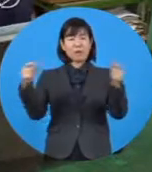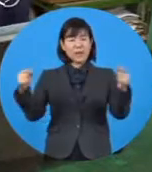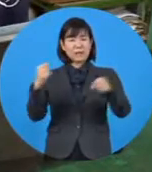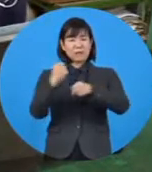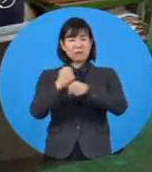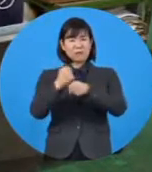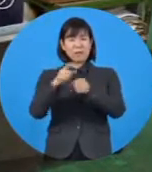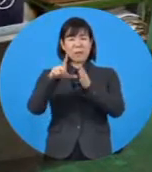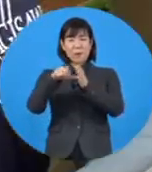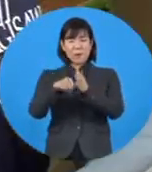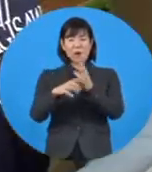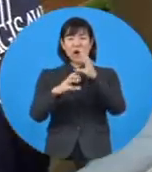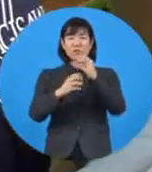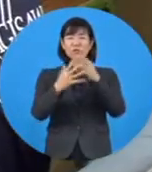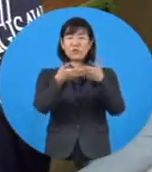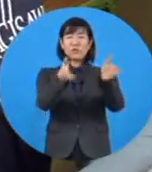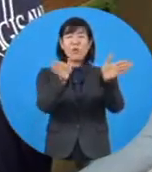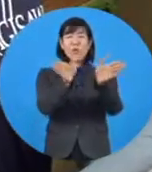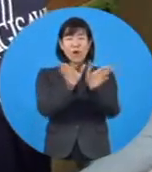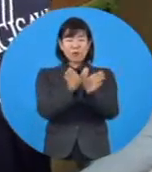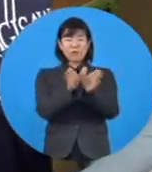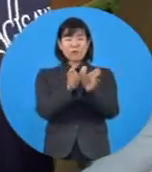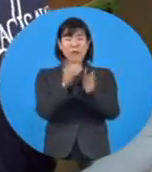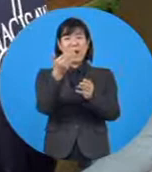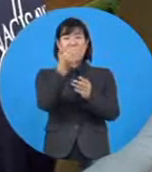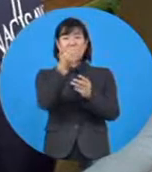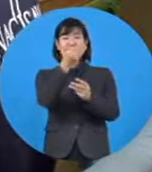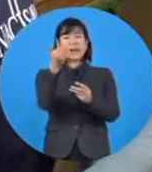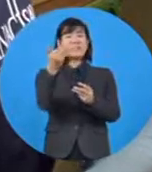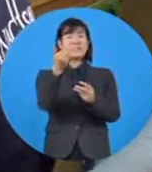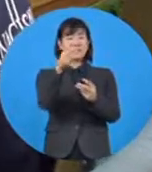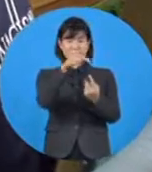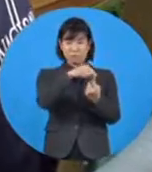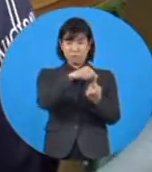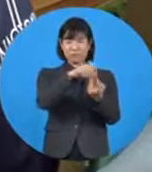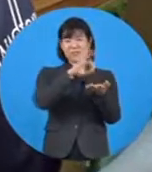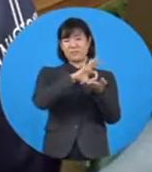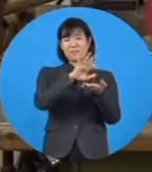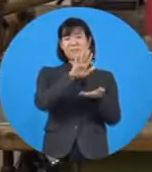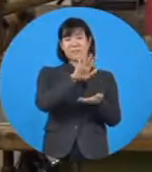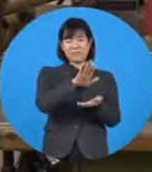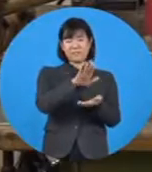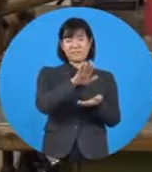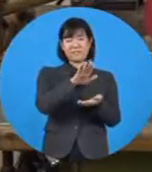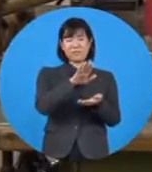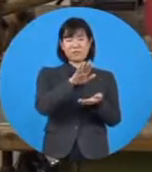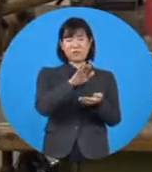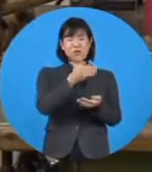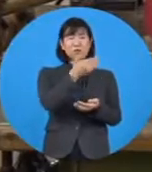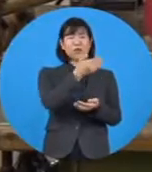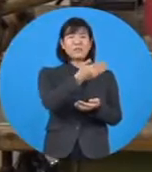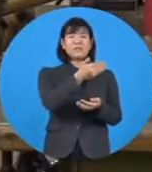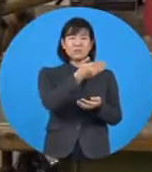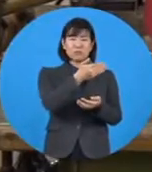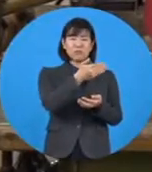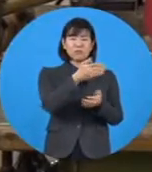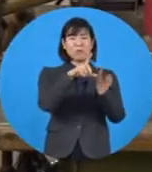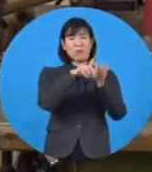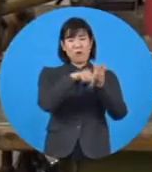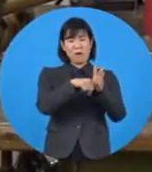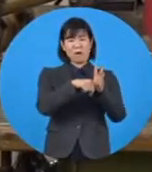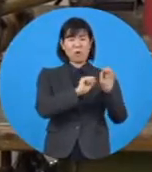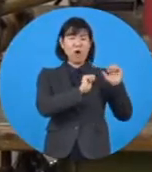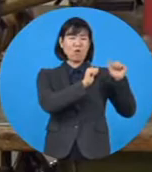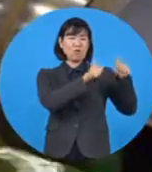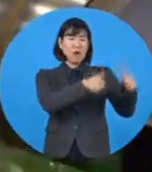ンは大半が吹奏楽クラシック音楽で使用されています。クラシック音楽のマウスピースはフランス